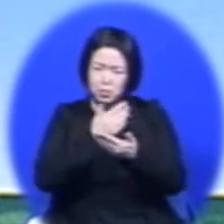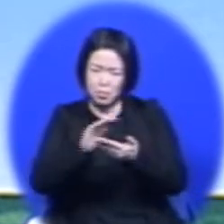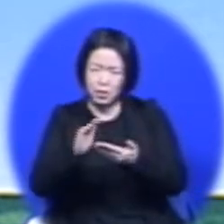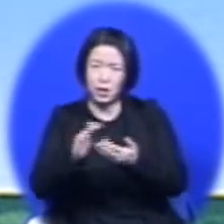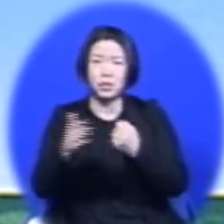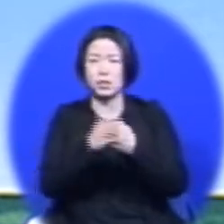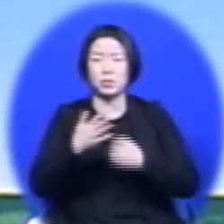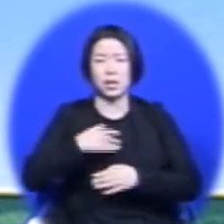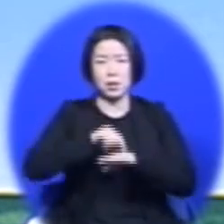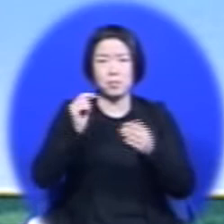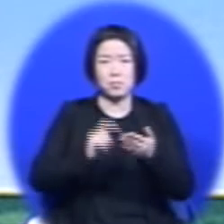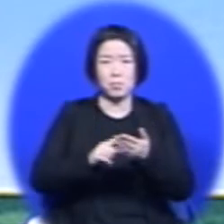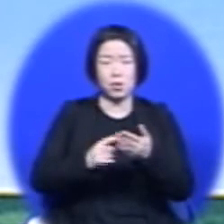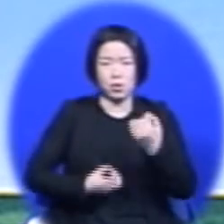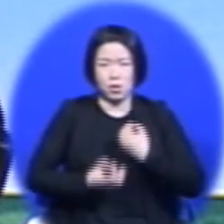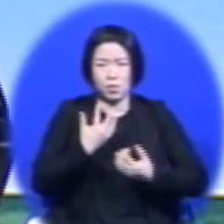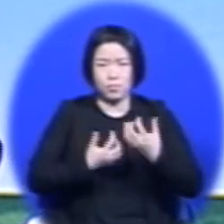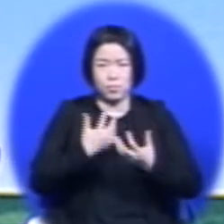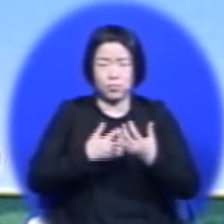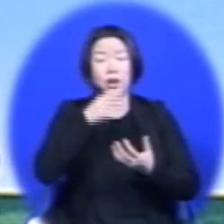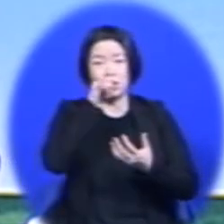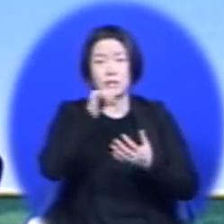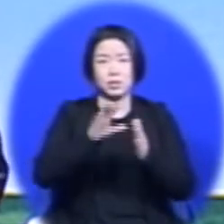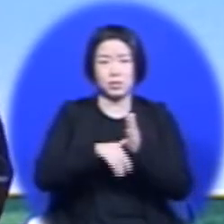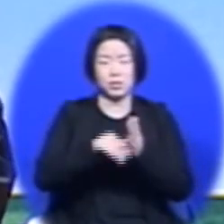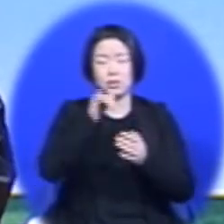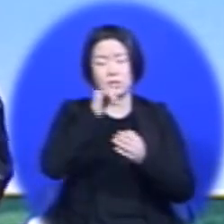인해서 내 마음이 막 부글부글 끓을 때도 있습니다.